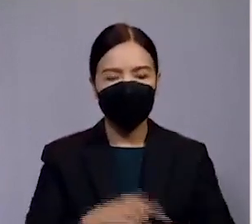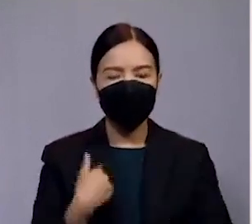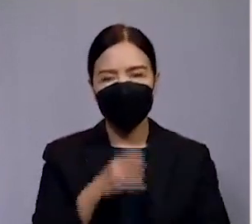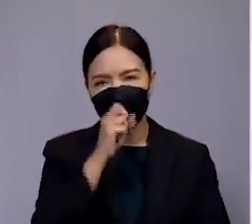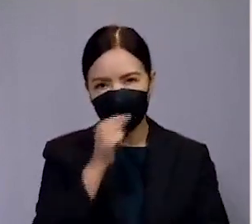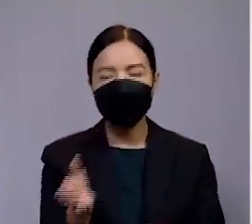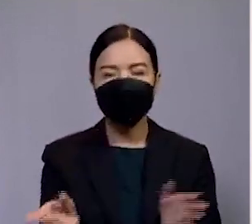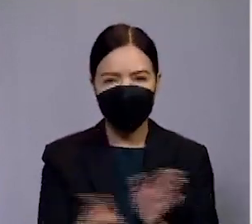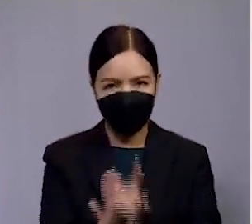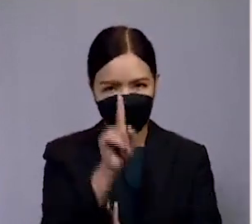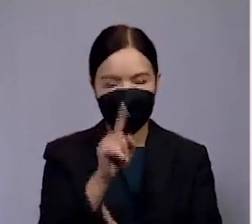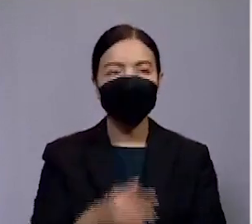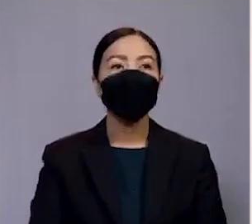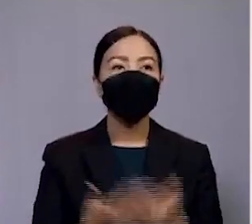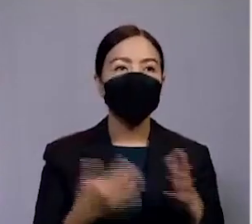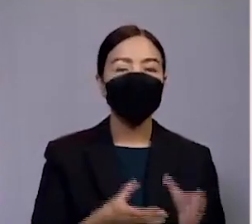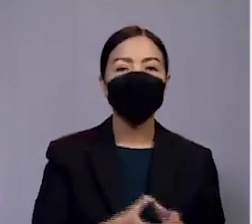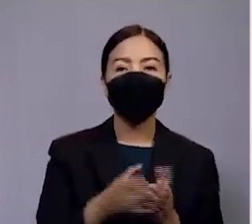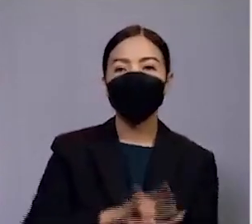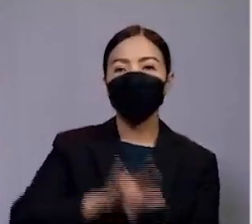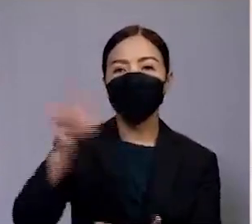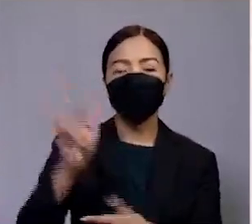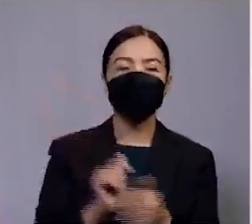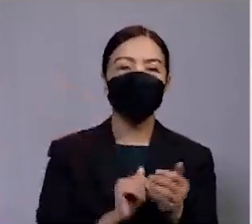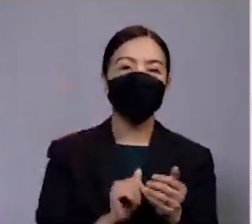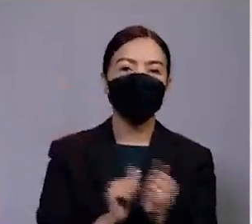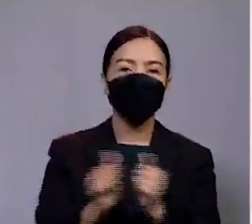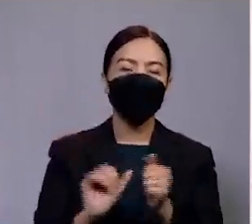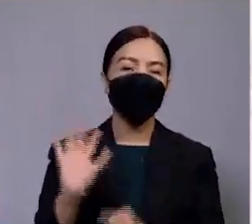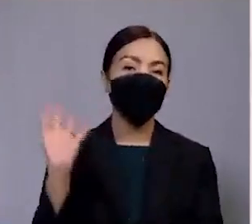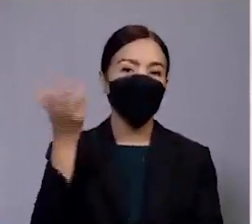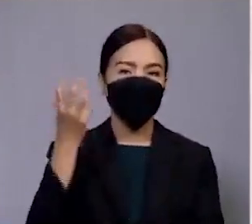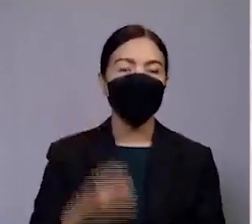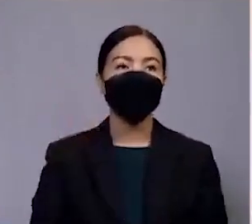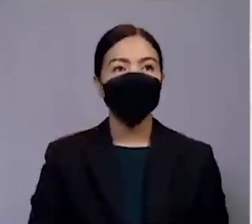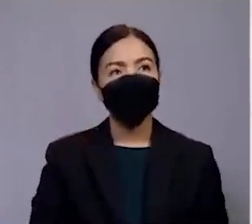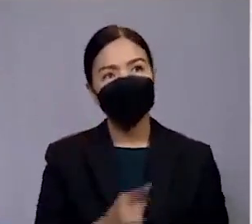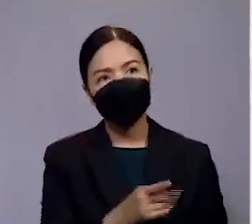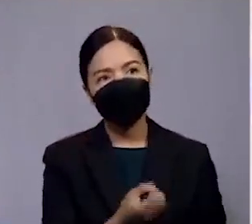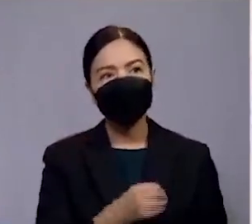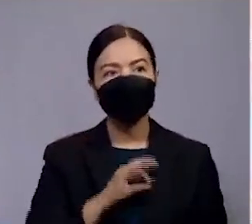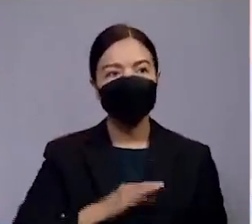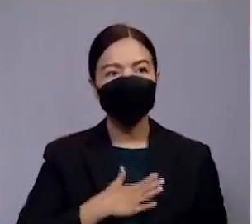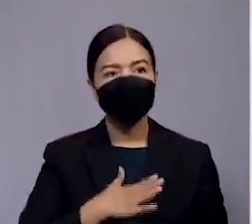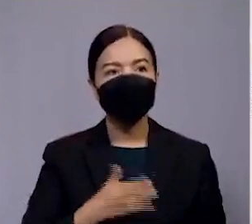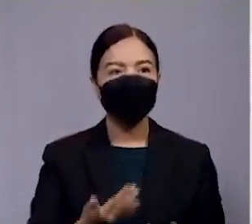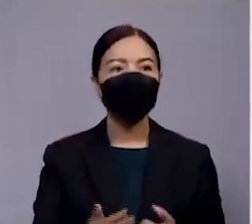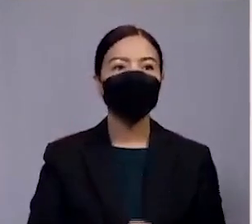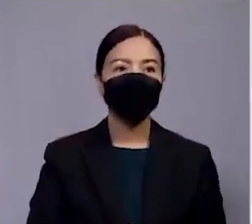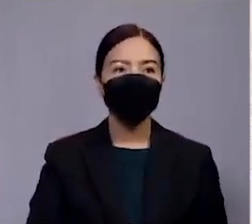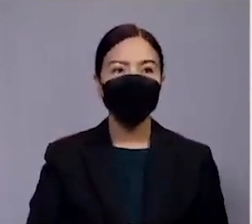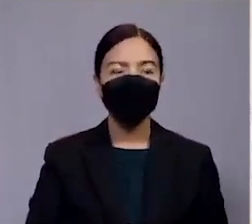อีกทีนึงนะครับก่อนที่เราไปชิงแชมป์โลกครับ ด้านชัชชุออนโมกศรีกล่าวว่าพอใจกับผลงานของตัวเองในระดับหนึ่งในราย